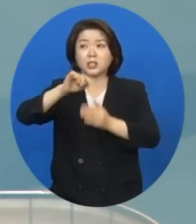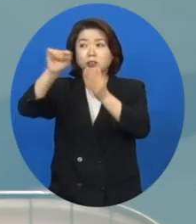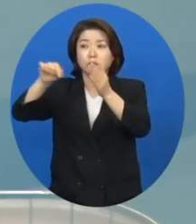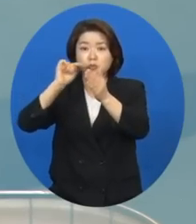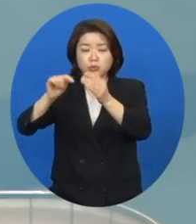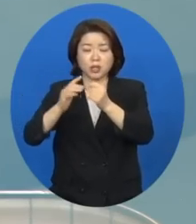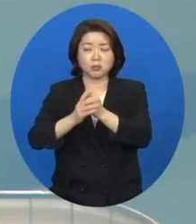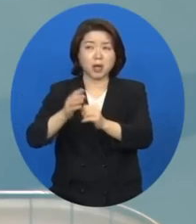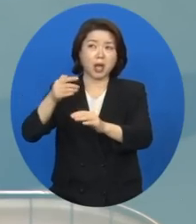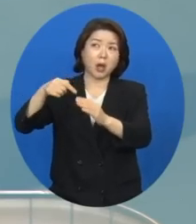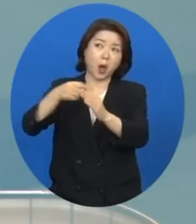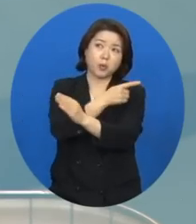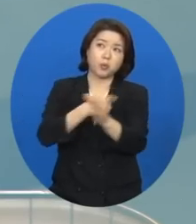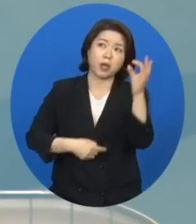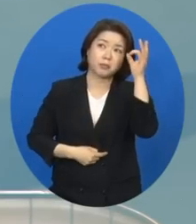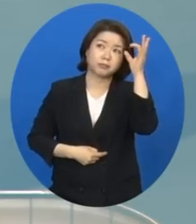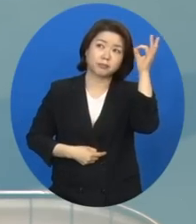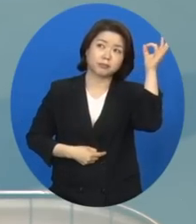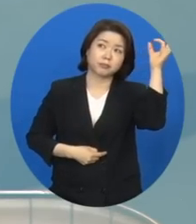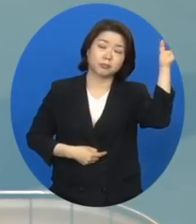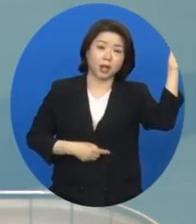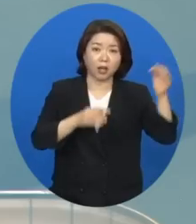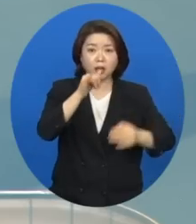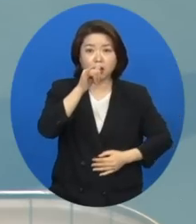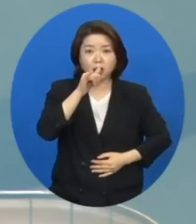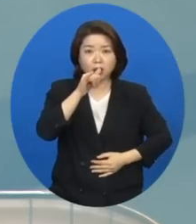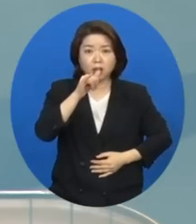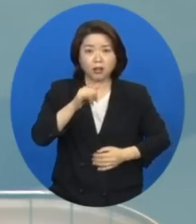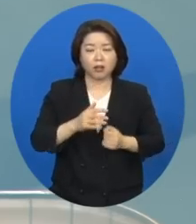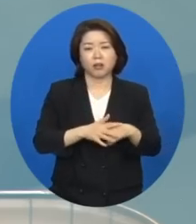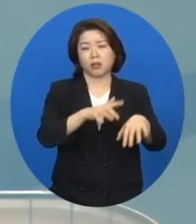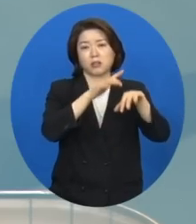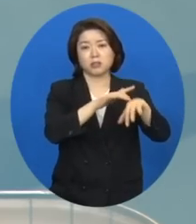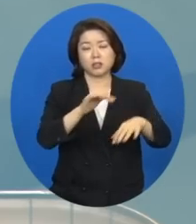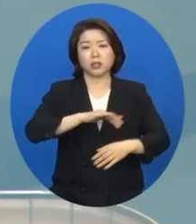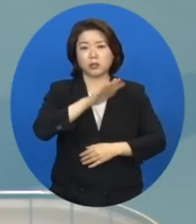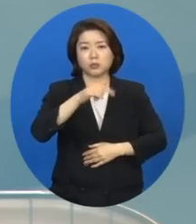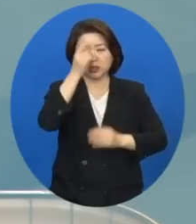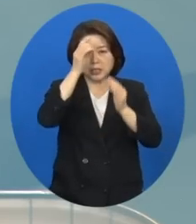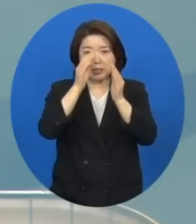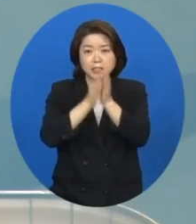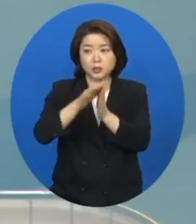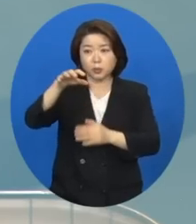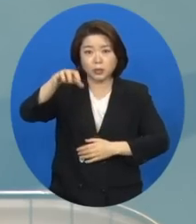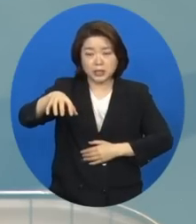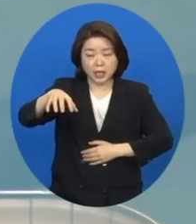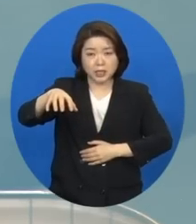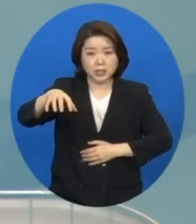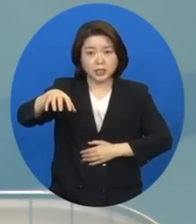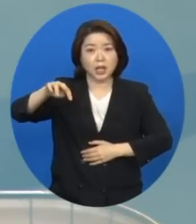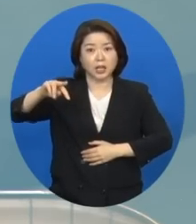딴 생각이 드는 거예요. 이렇게 사탄은 우리를 기도의 자리에서